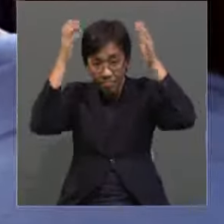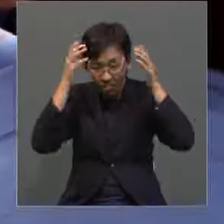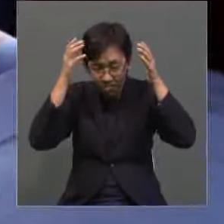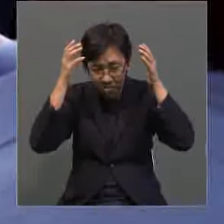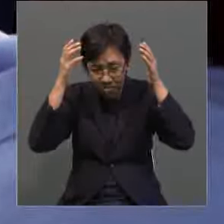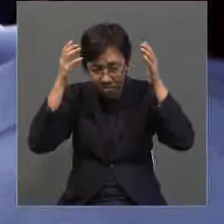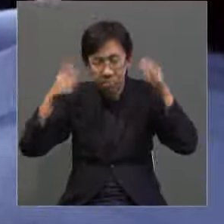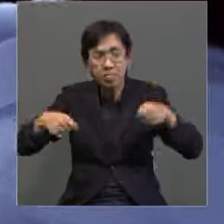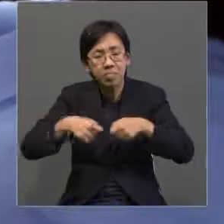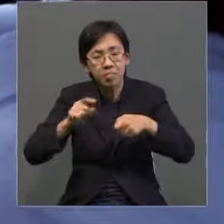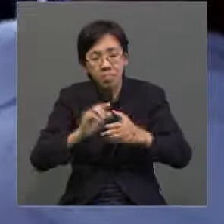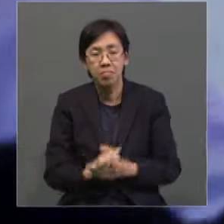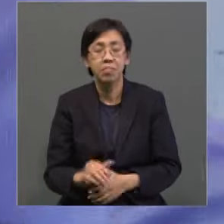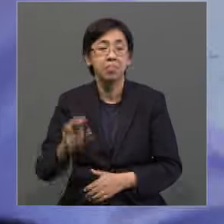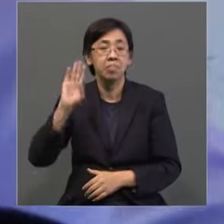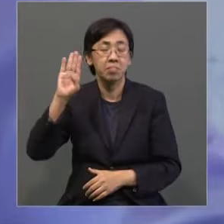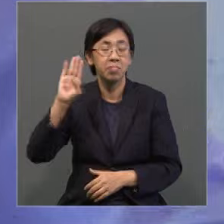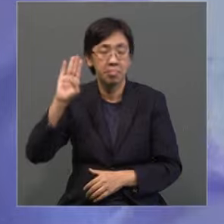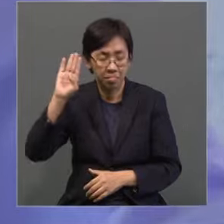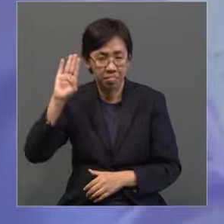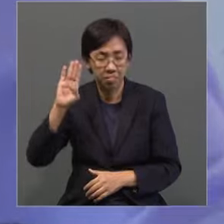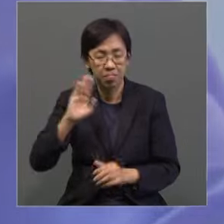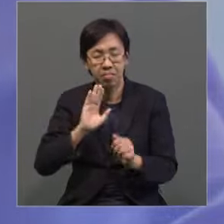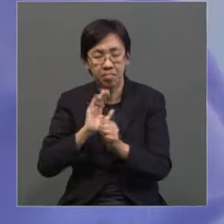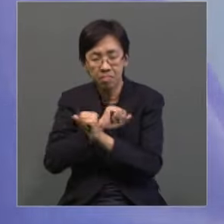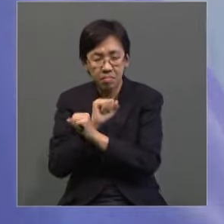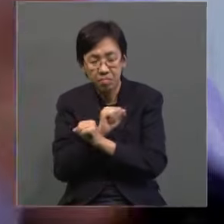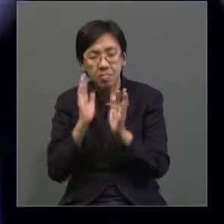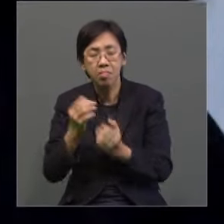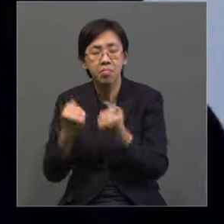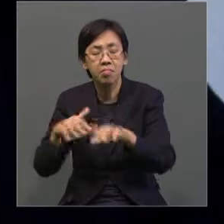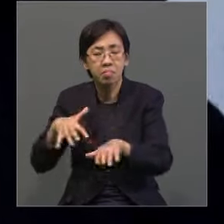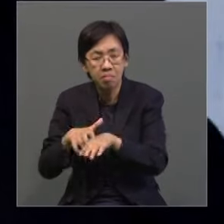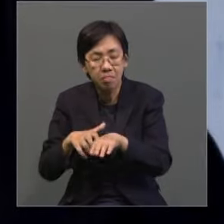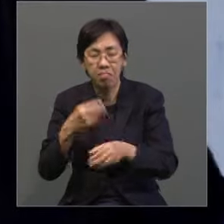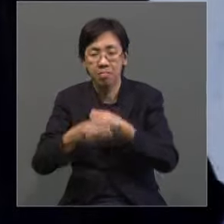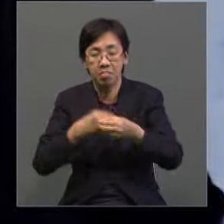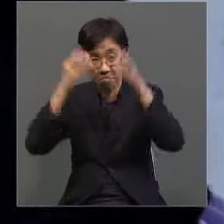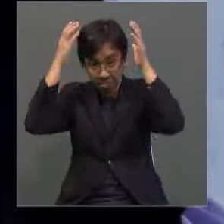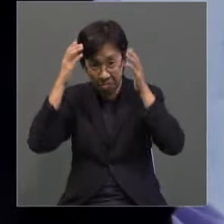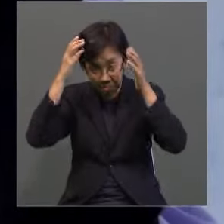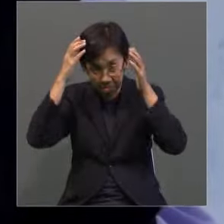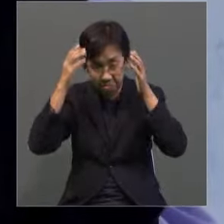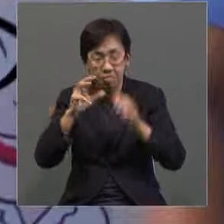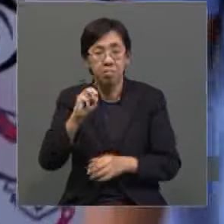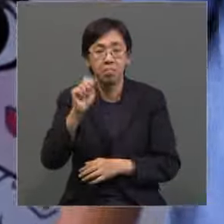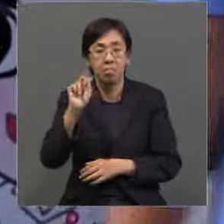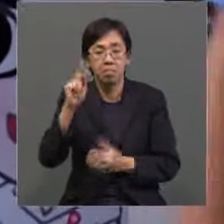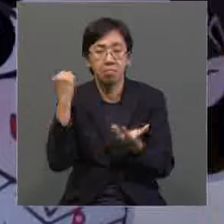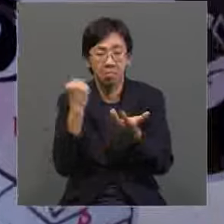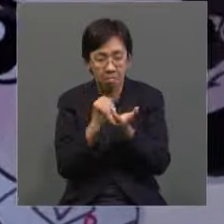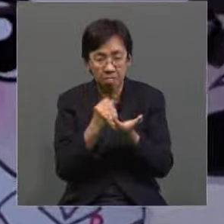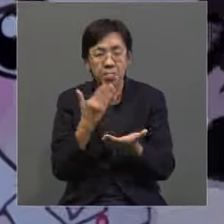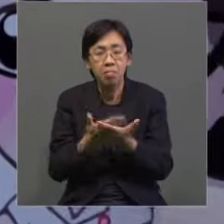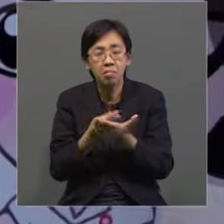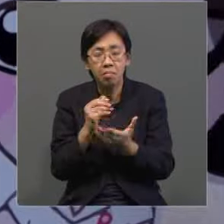ครึ่งโดยบริษัทกลางคุ้มครองผู้ประสบภัยจากรถจำกัดได้จำหน่ายหมวกนิรภัยมาตรฐานมอกในรา